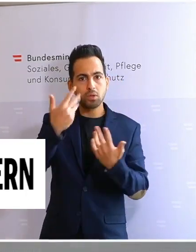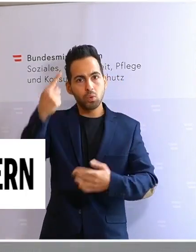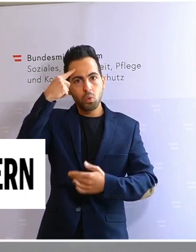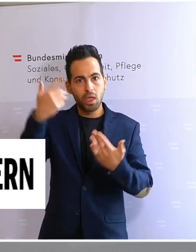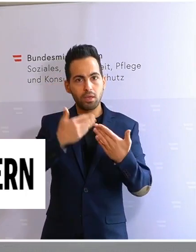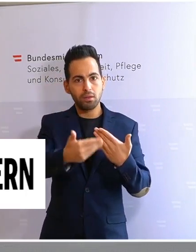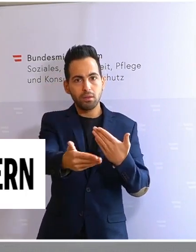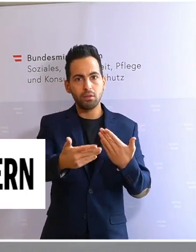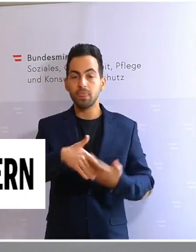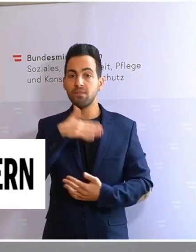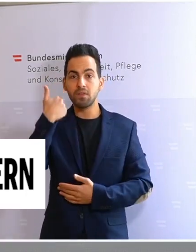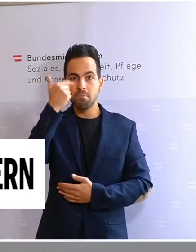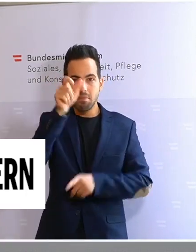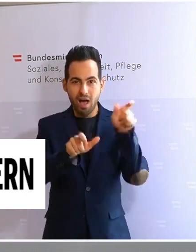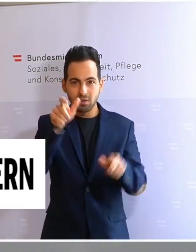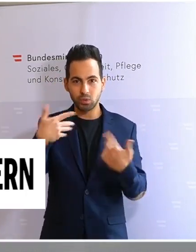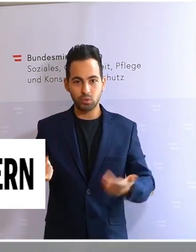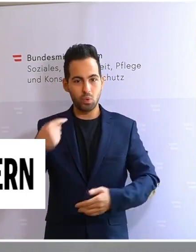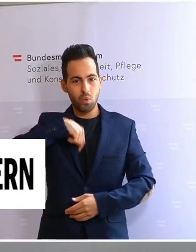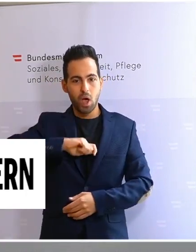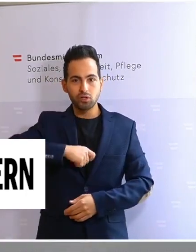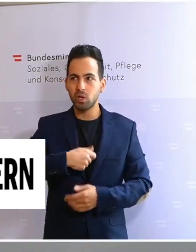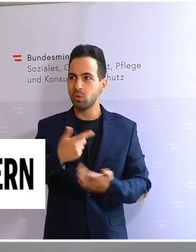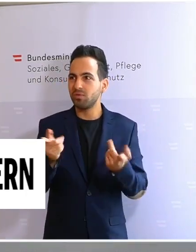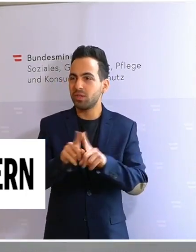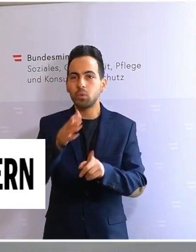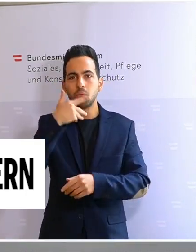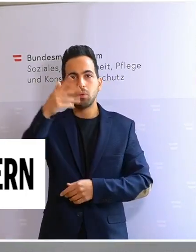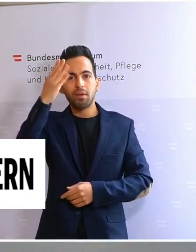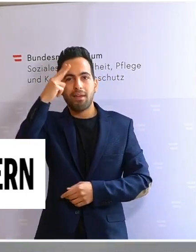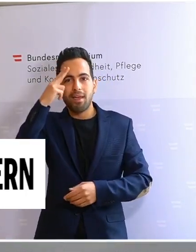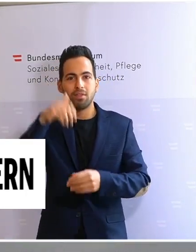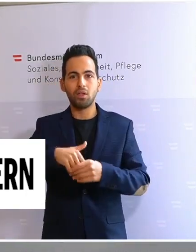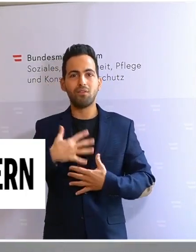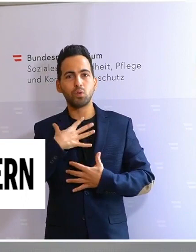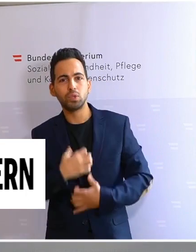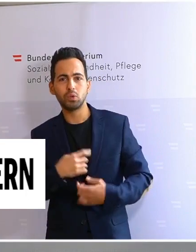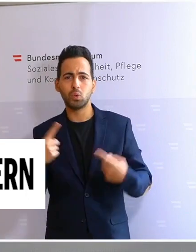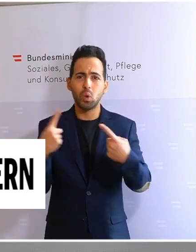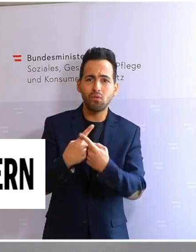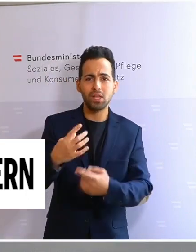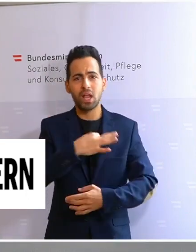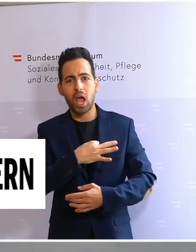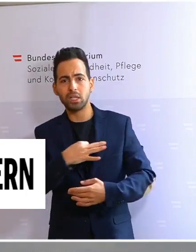Männer haben nie gelernt, wie sie mit Konflikt, mit Frustration, mit Angst und Zurückweisung umgehen sollen.